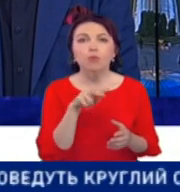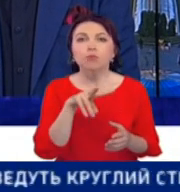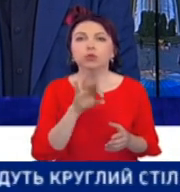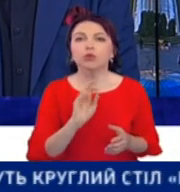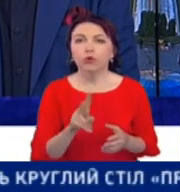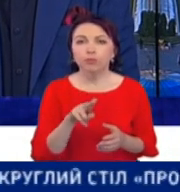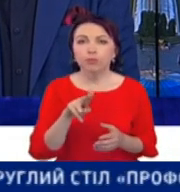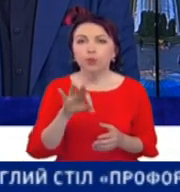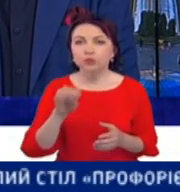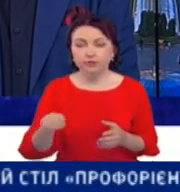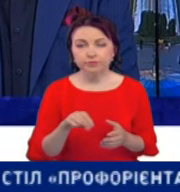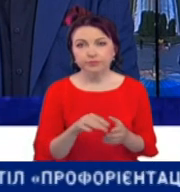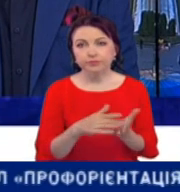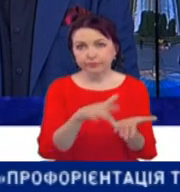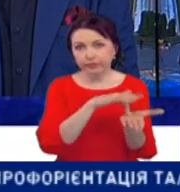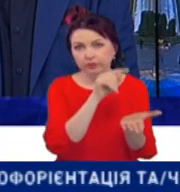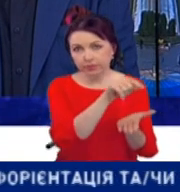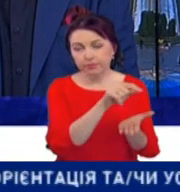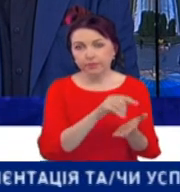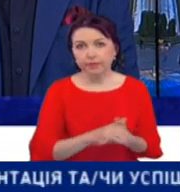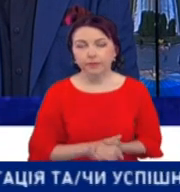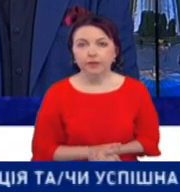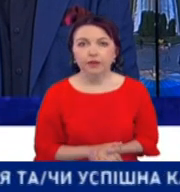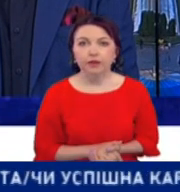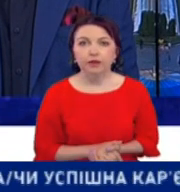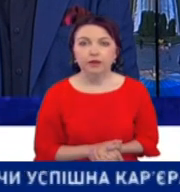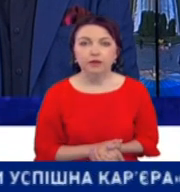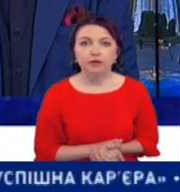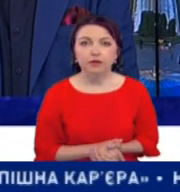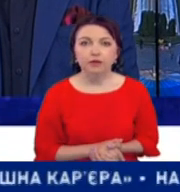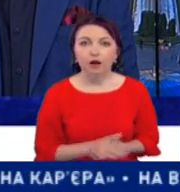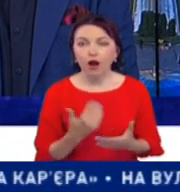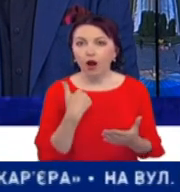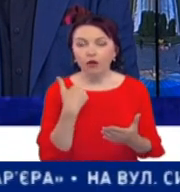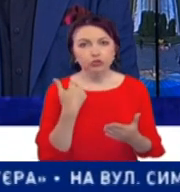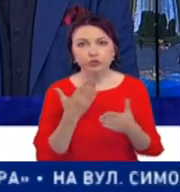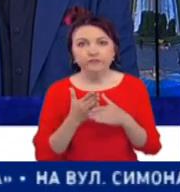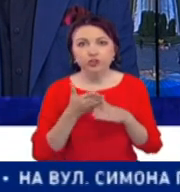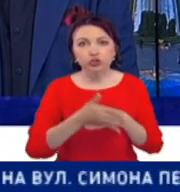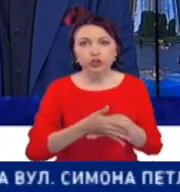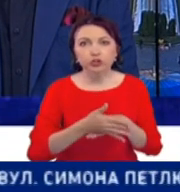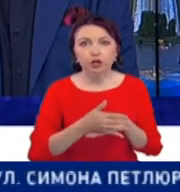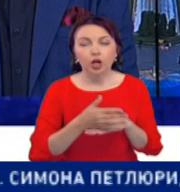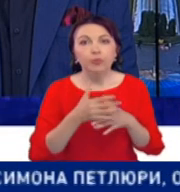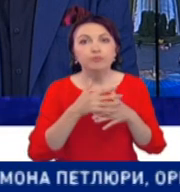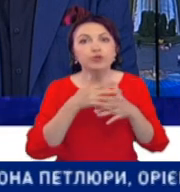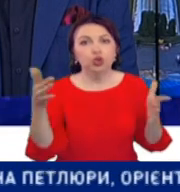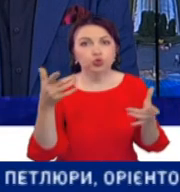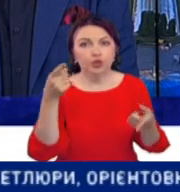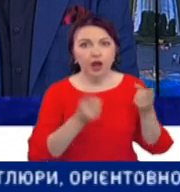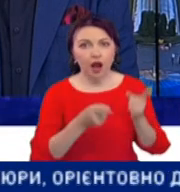в місті Креміна, да, то, знаєте, наче заїжджаєш в якусь в іншу реальність, тому